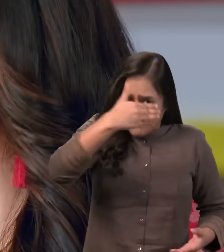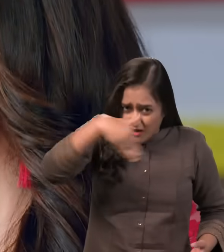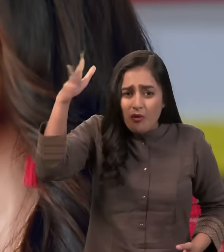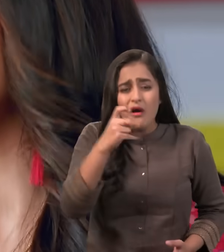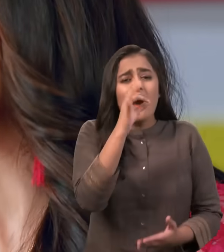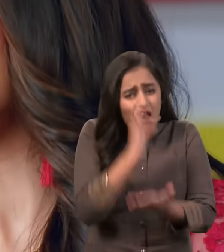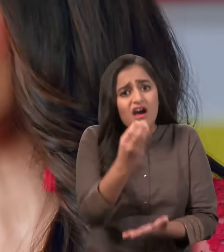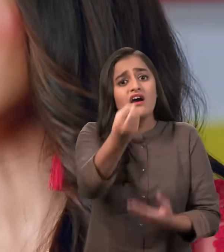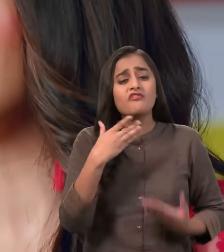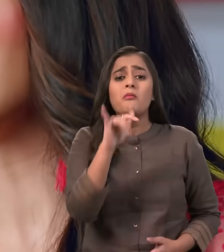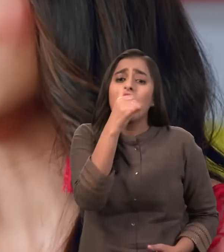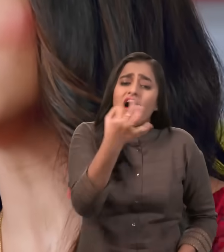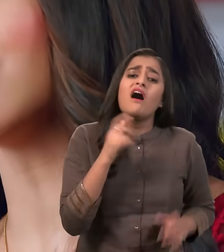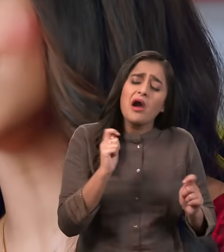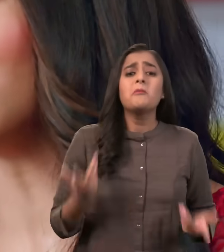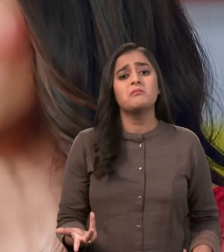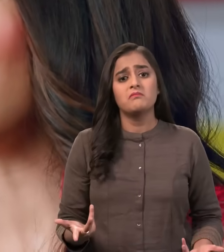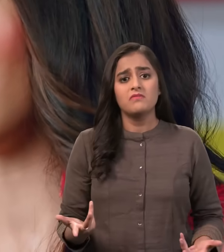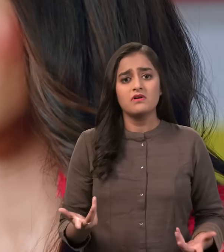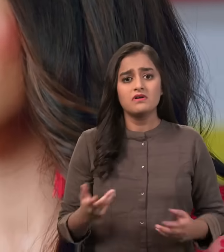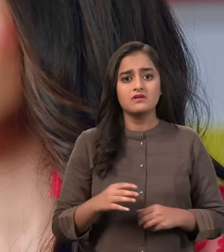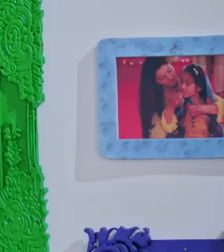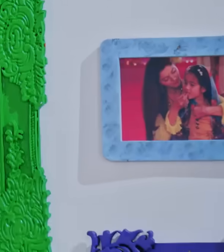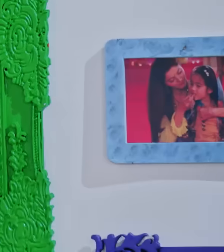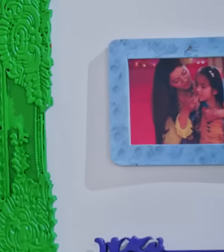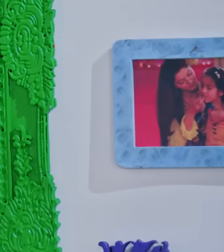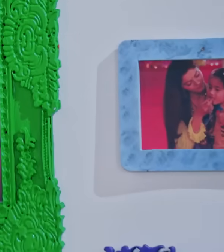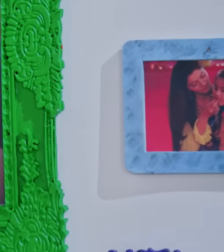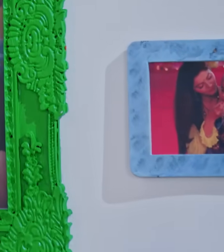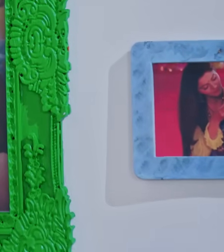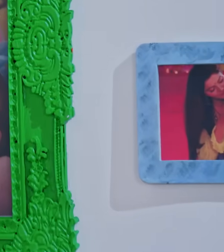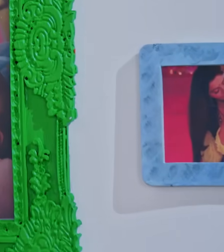गुलाबो अगर जाना ही था तो बता कर जाती ना, तुमने मुझसे झूठ क्यों बोला?